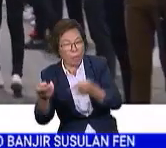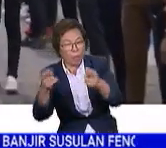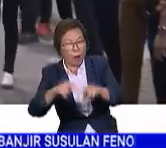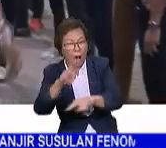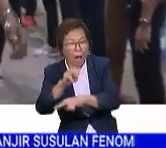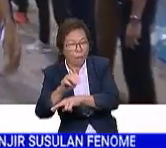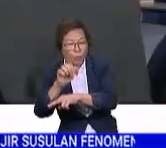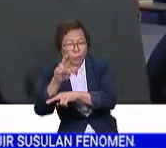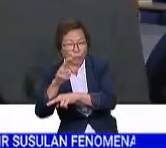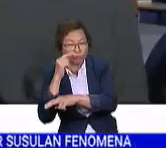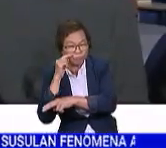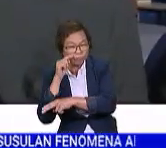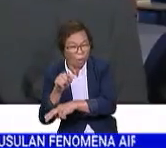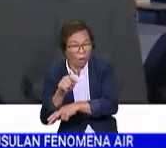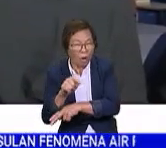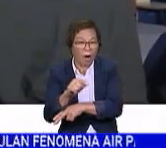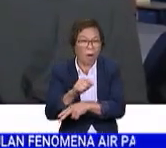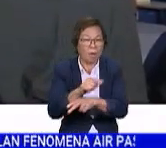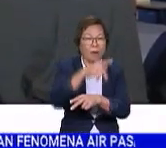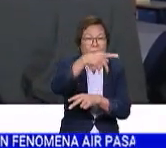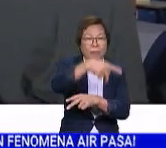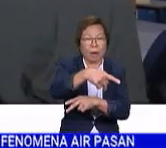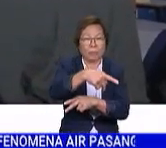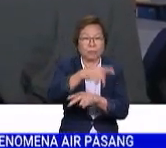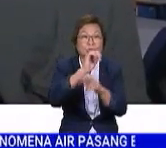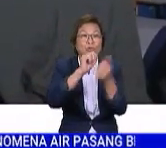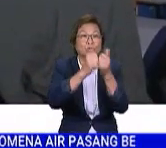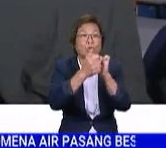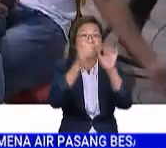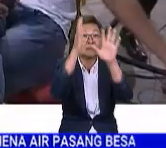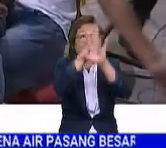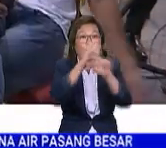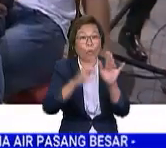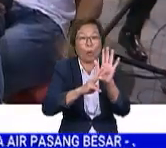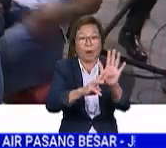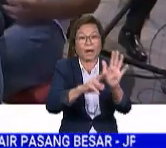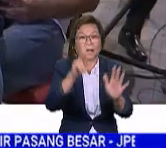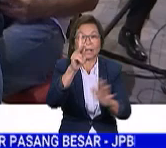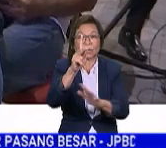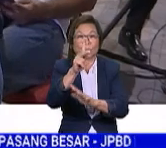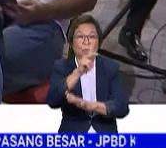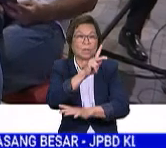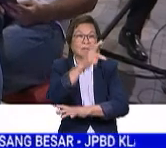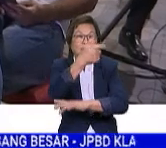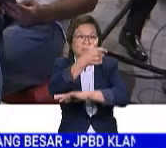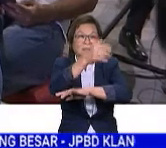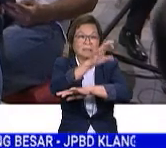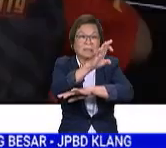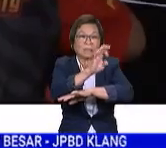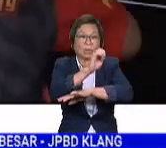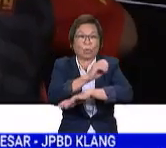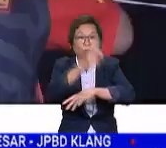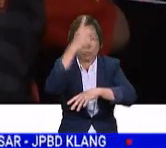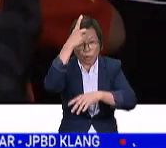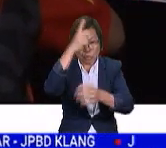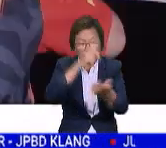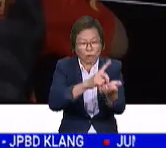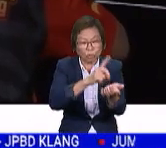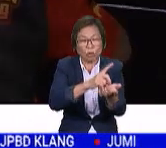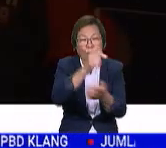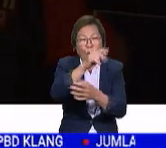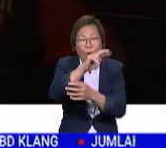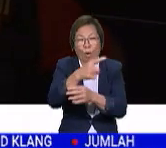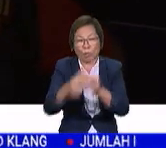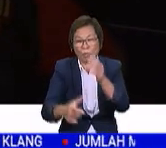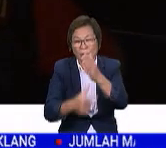Persepam ane mo antara perbadanan Sugan Rawa yang diwakili oleh ketua pegawai eksekutif dokto Engkong shui